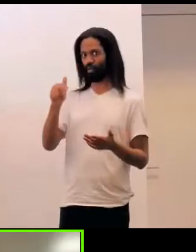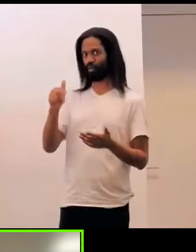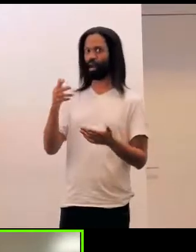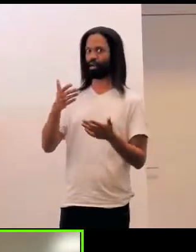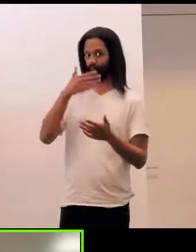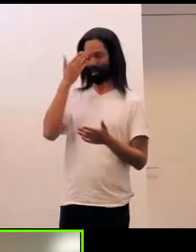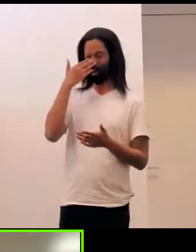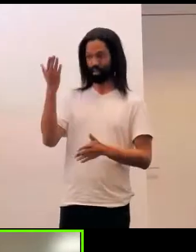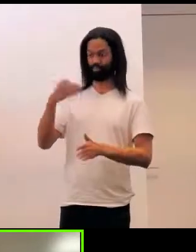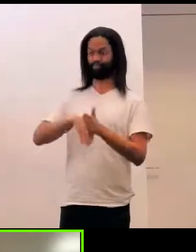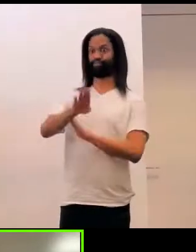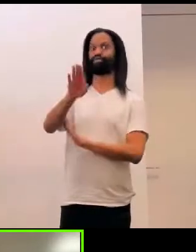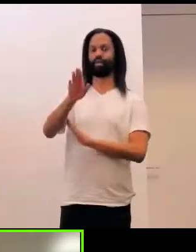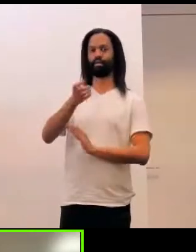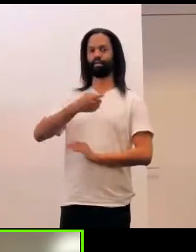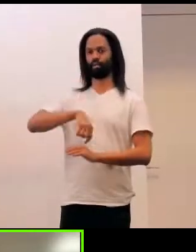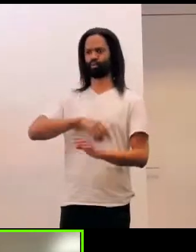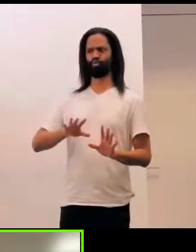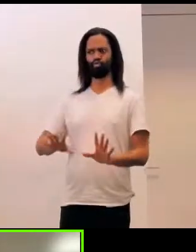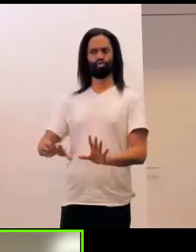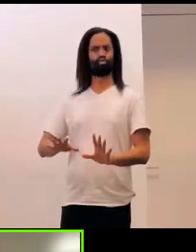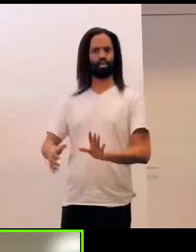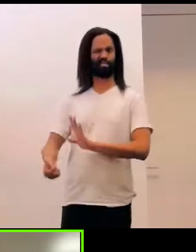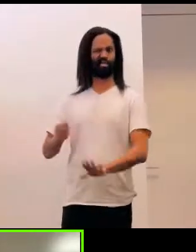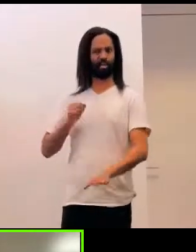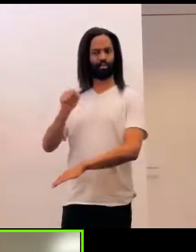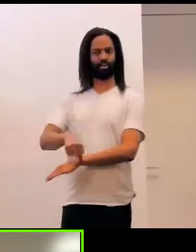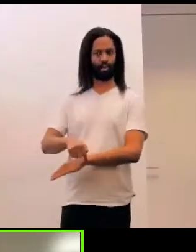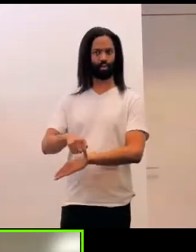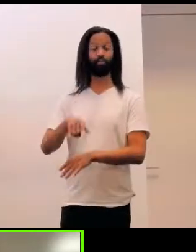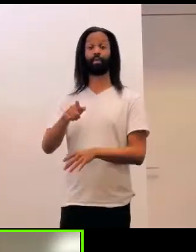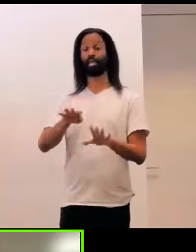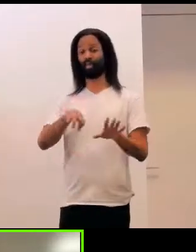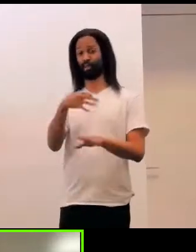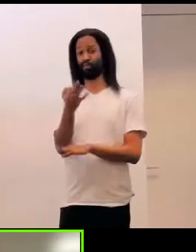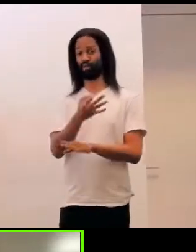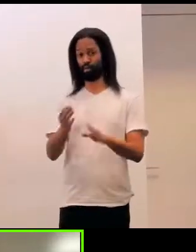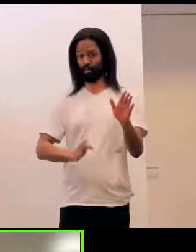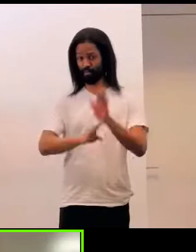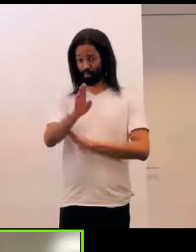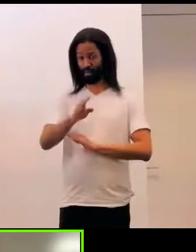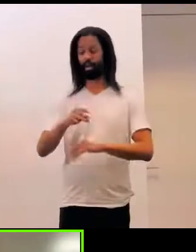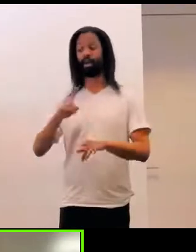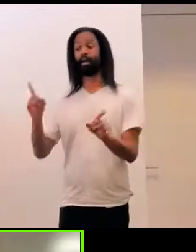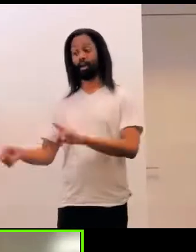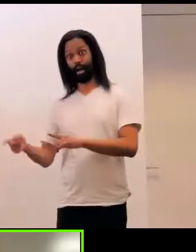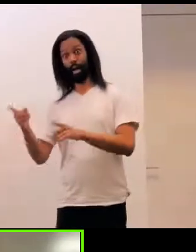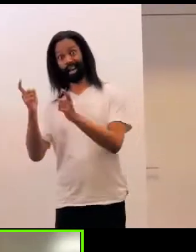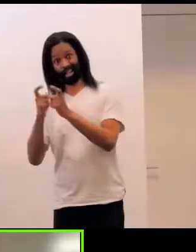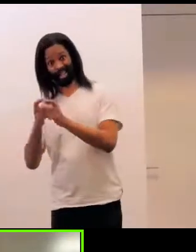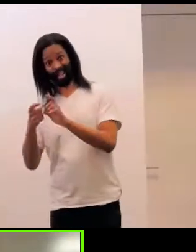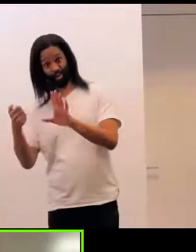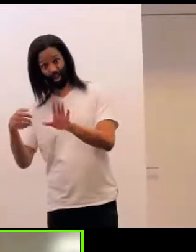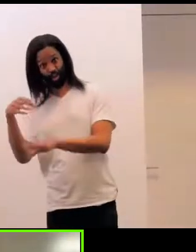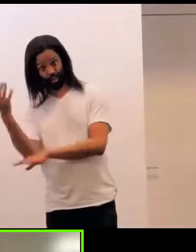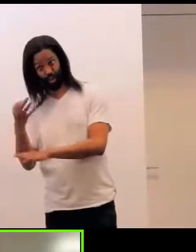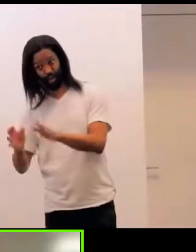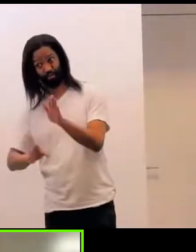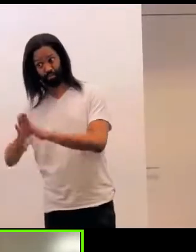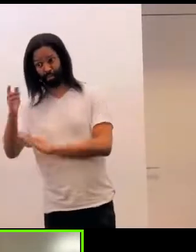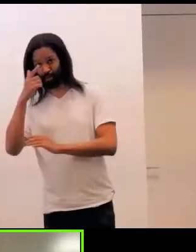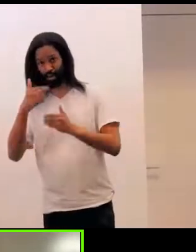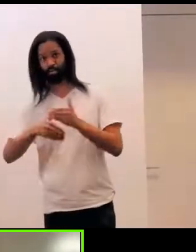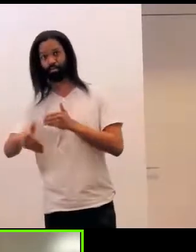du gaz, plus 90%, et de l'électricité, plus 60%, à l'horizon